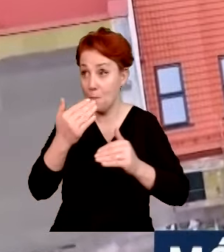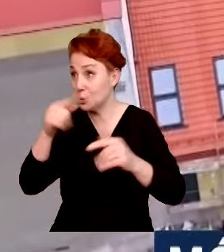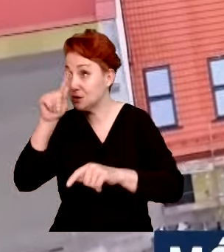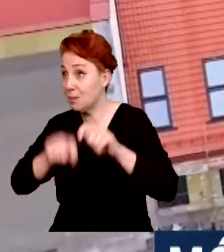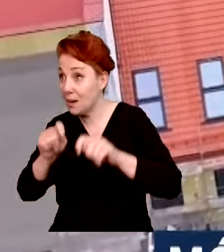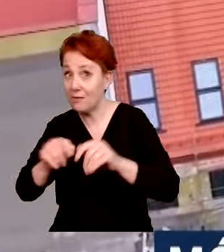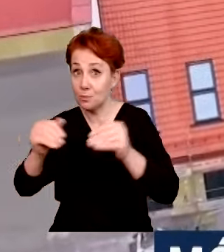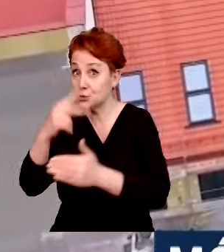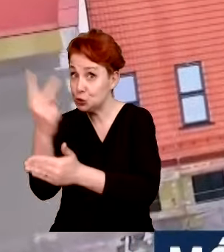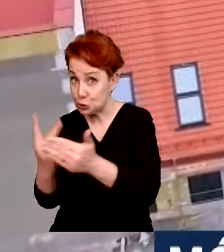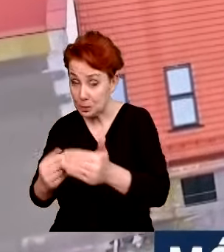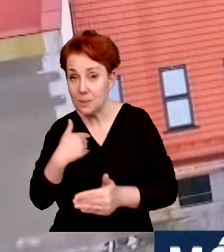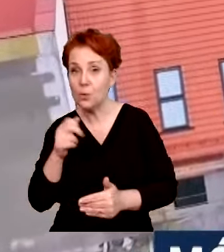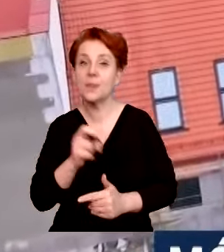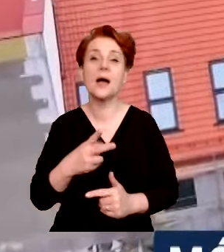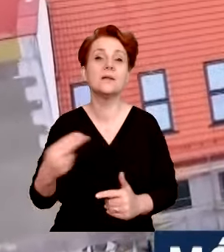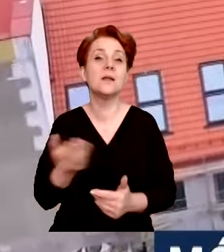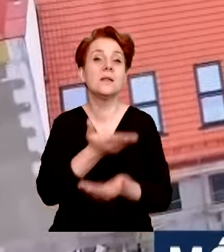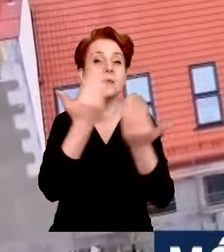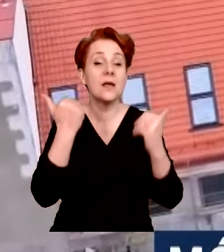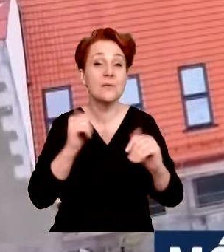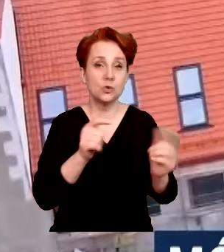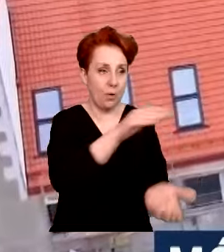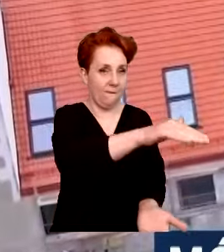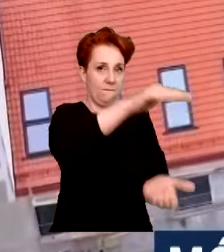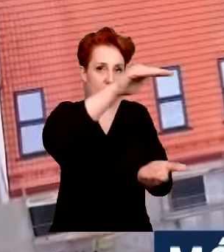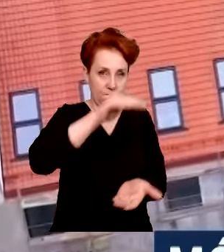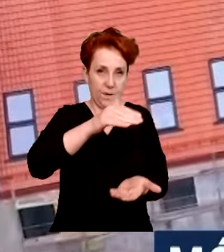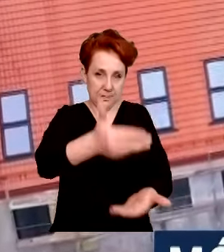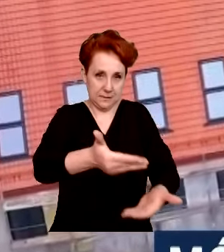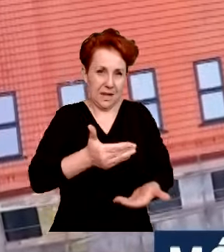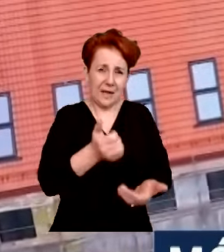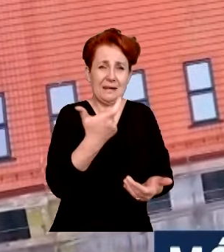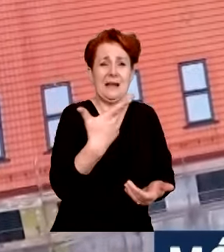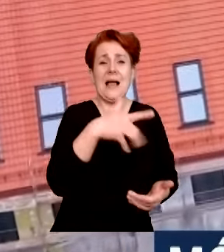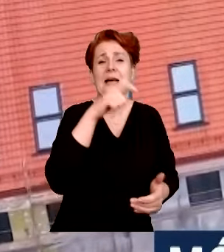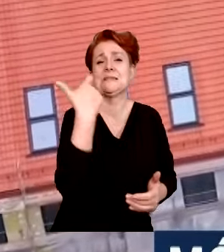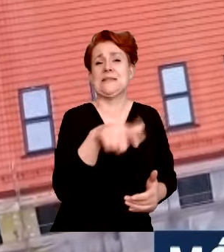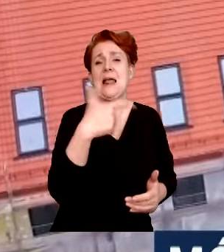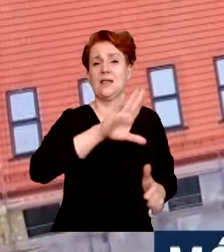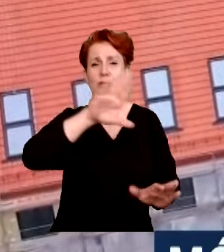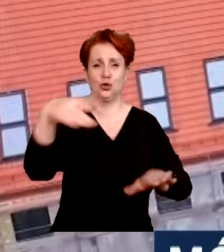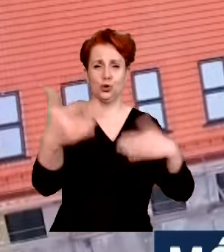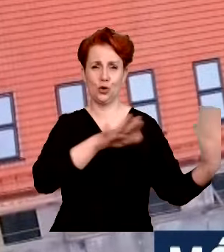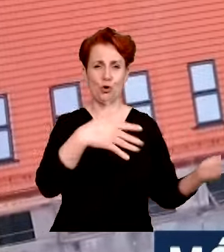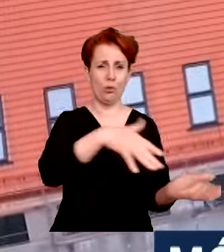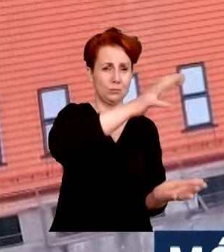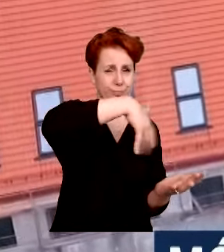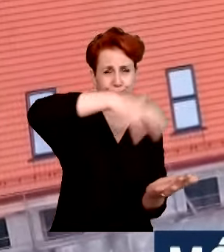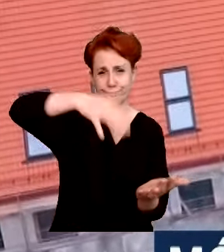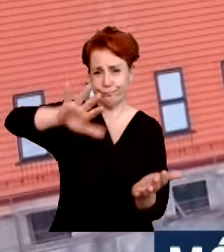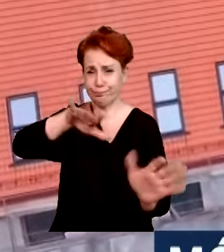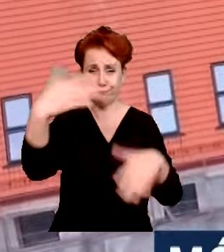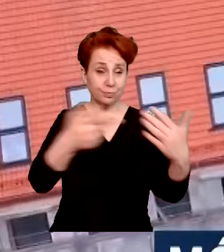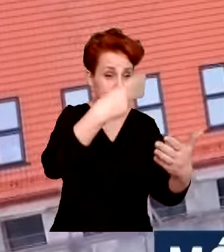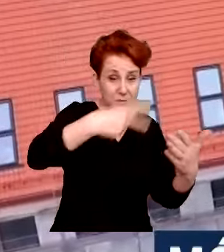mógł zapoznać. Więc z tego, co otrzymaliśmy, to jest kilkaset stron tych materiałów, no po prostu ja